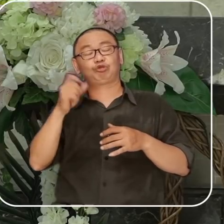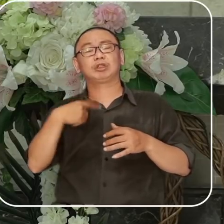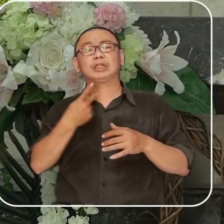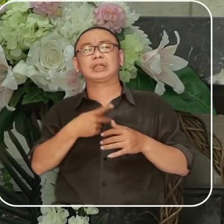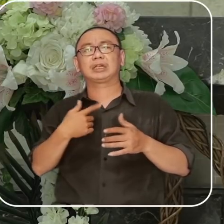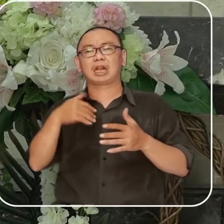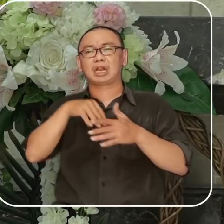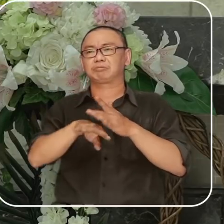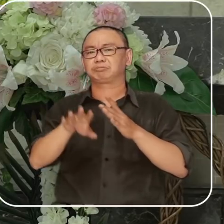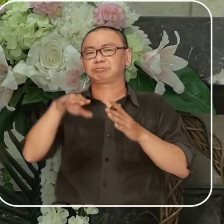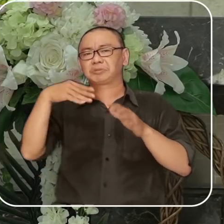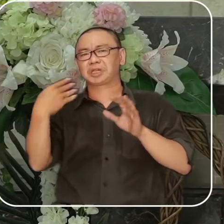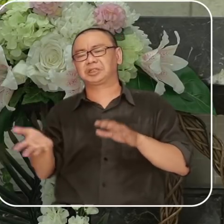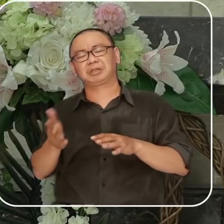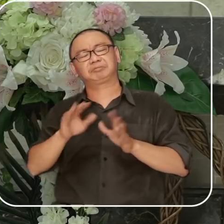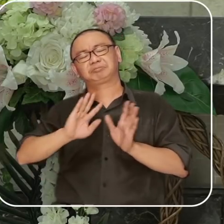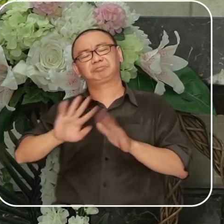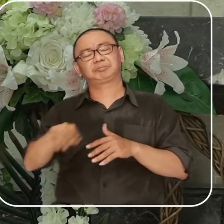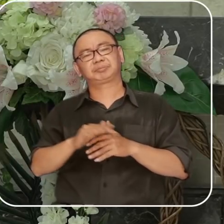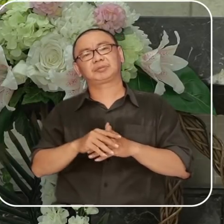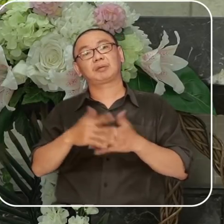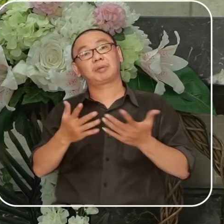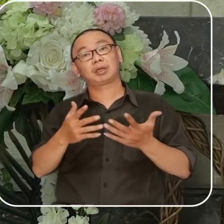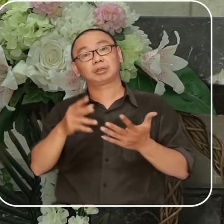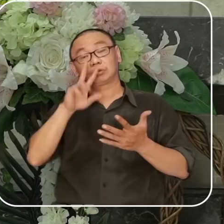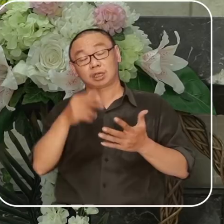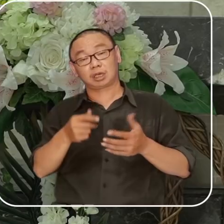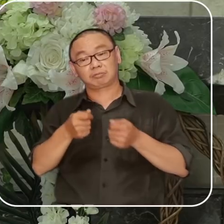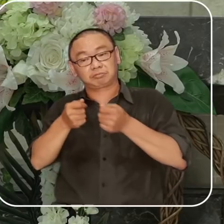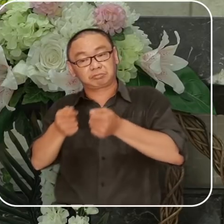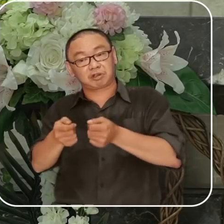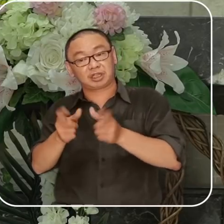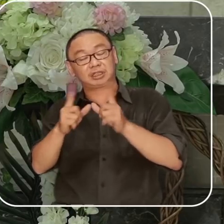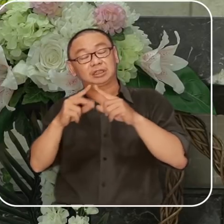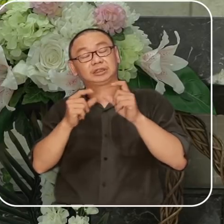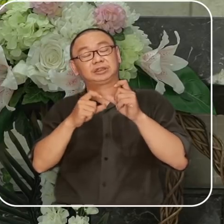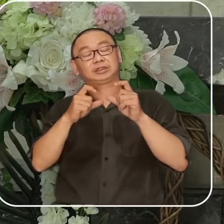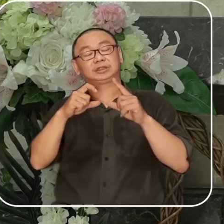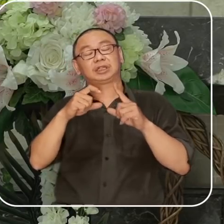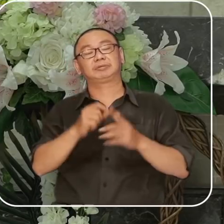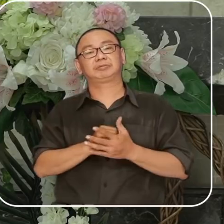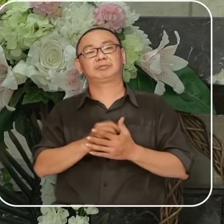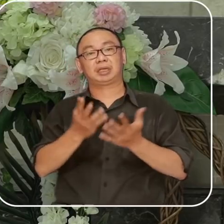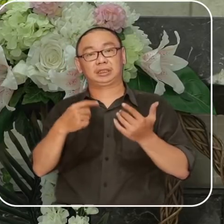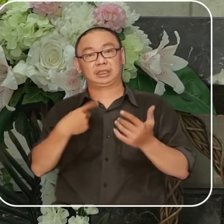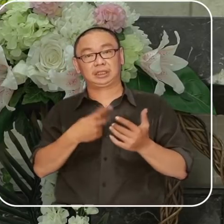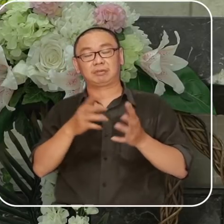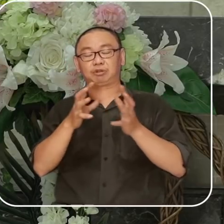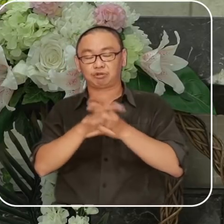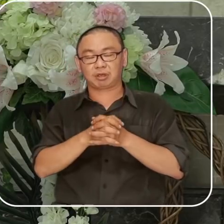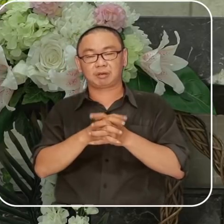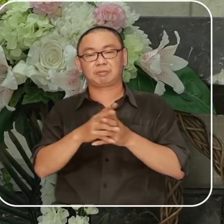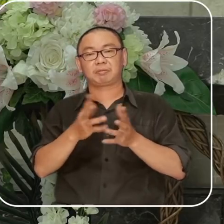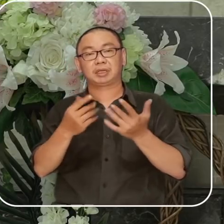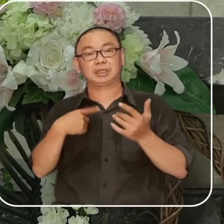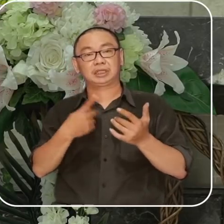dalam kebinasaan? Apa yang saudara wariskan? Mari kita berdoa. Mari kita